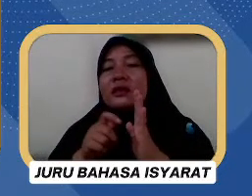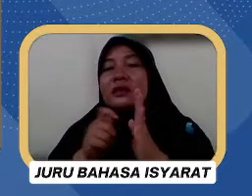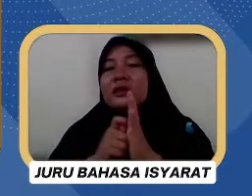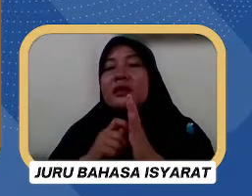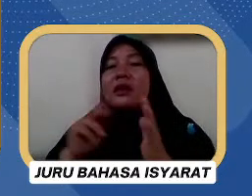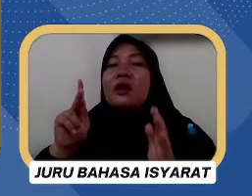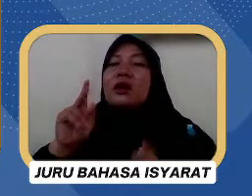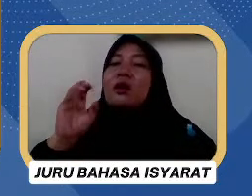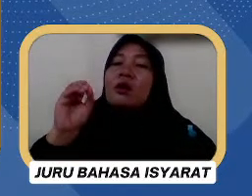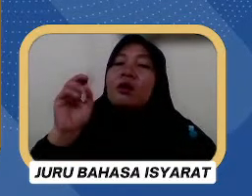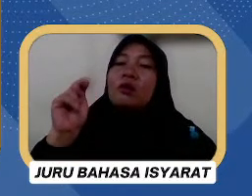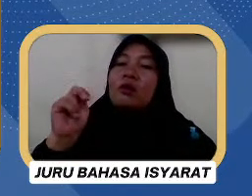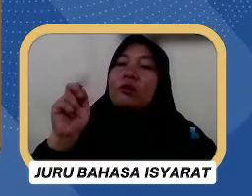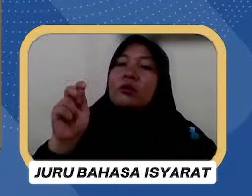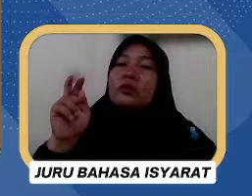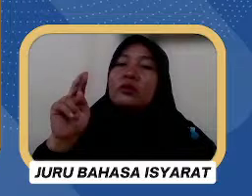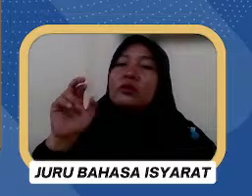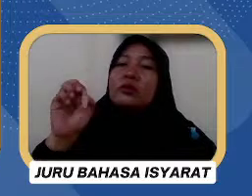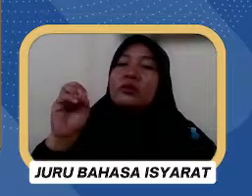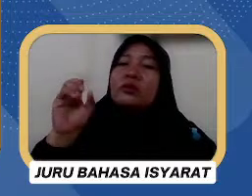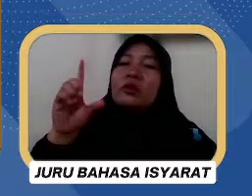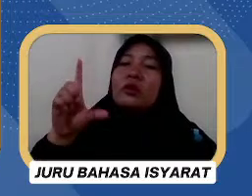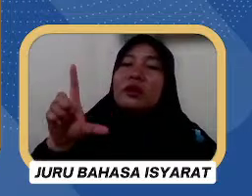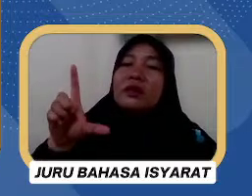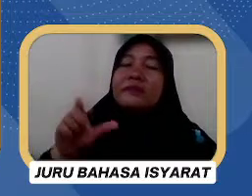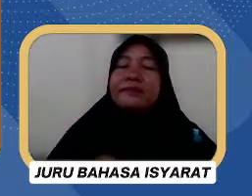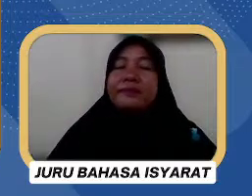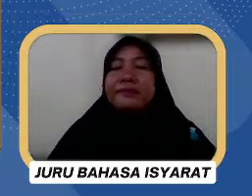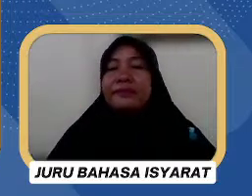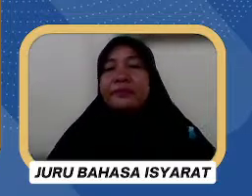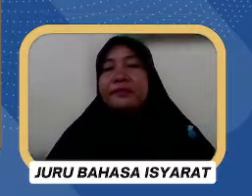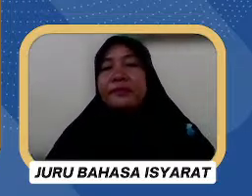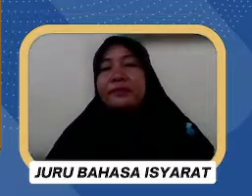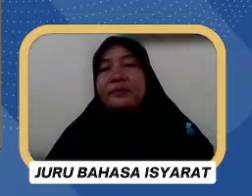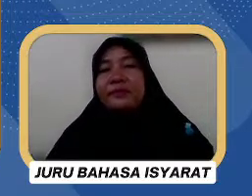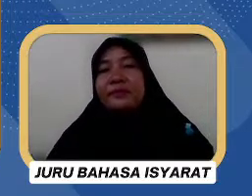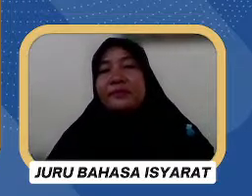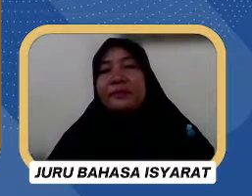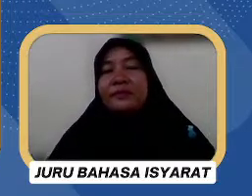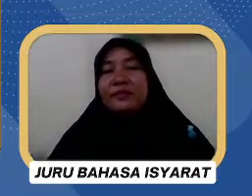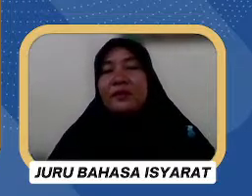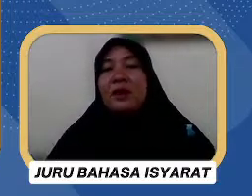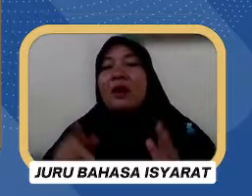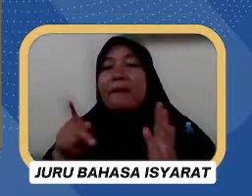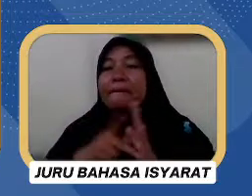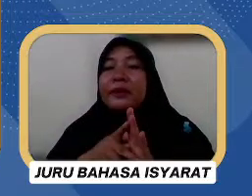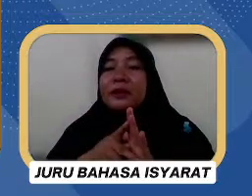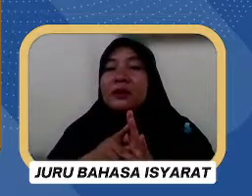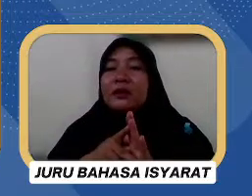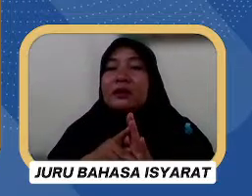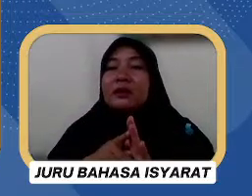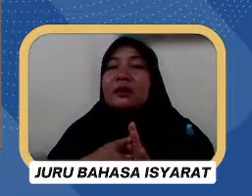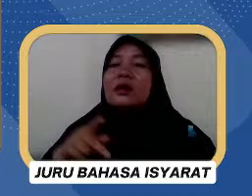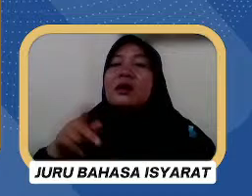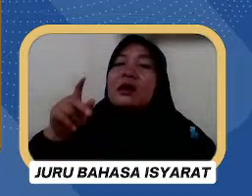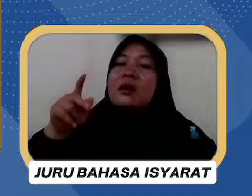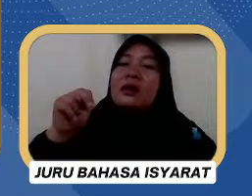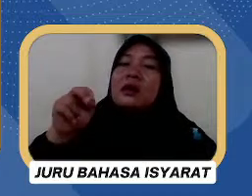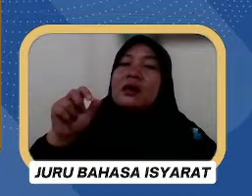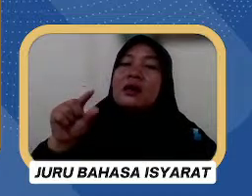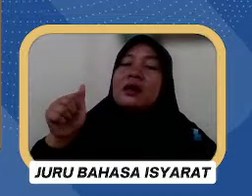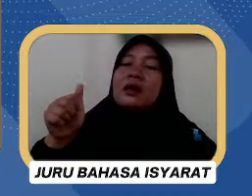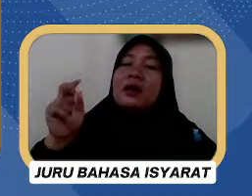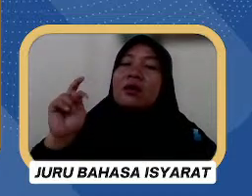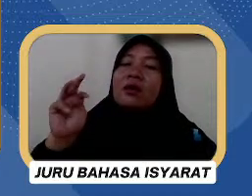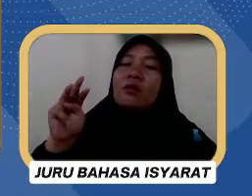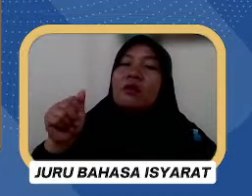saja aktor yang dapat mengawasi? Kalau misalkan di lingkungan sekolah, itu ada guru, ada teman-teman sekalian, ada teman-teman bangku, ada teman-teman bermain,